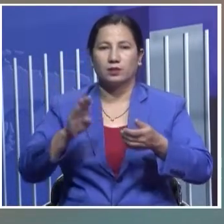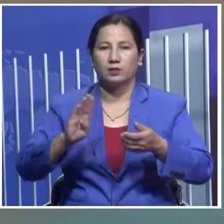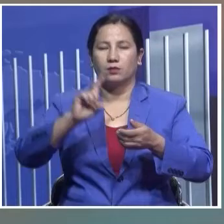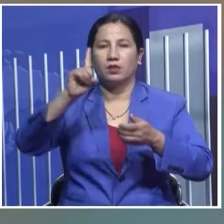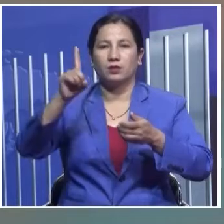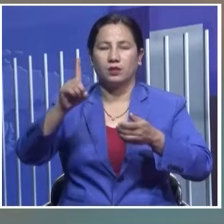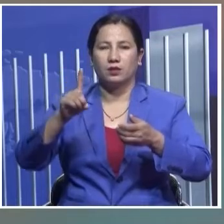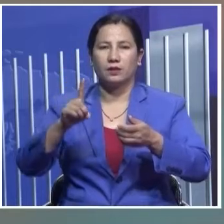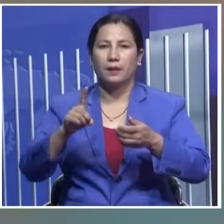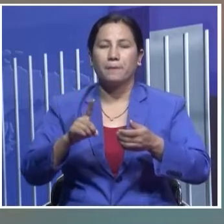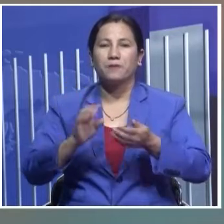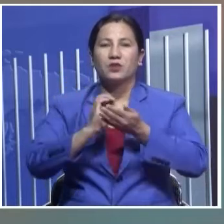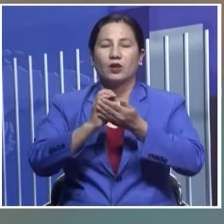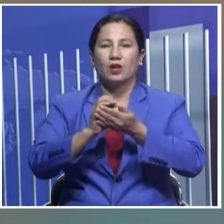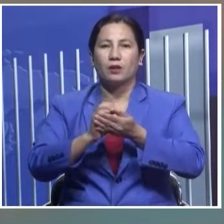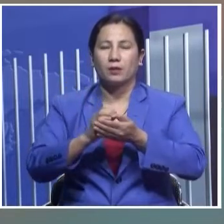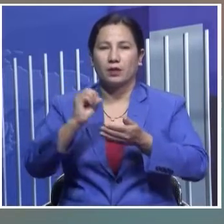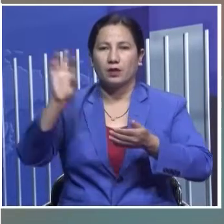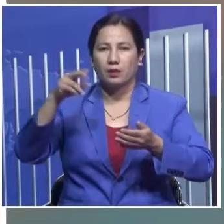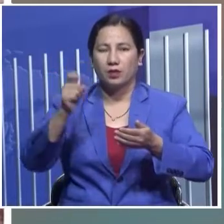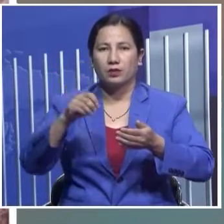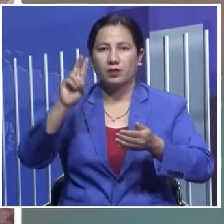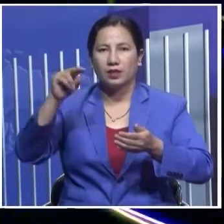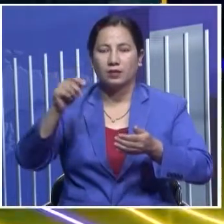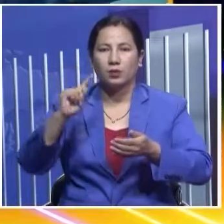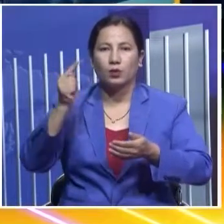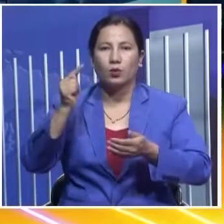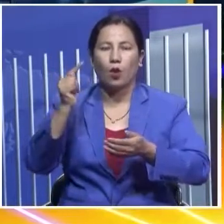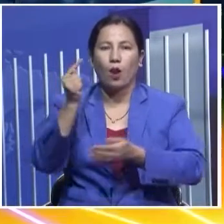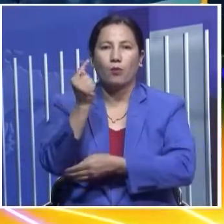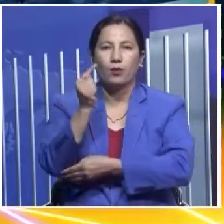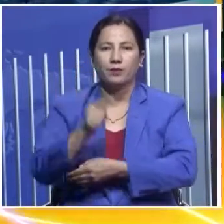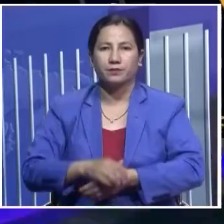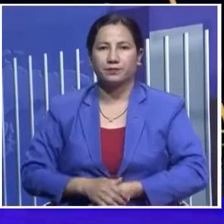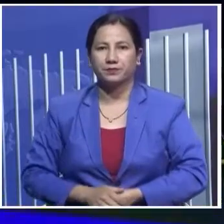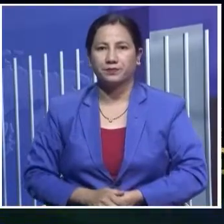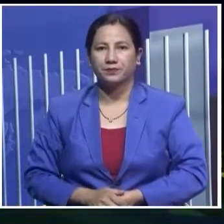बाजुराबाट सहकर्मी प्रकाश सिंहको सहयोगमा प्रेम बुढा छेत्री, एनटिभी कोहलपुर।